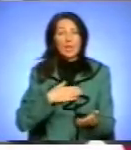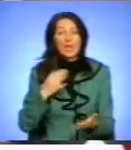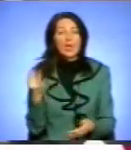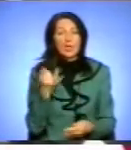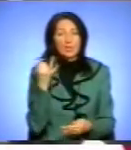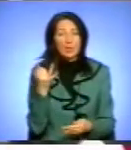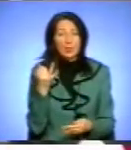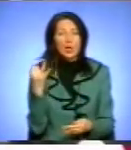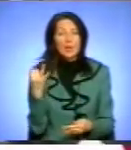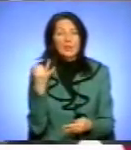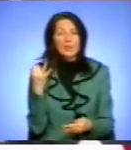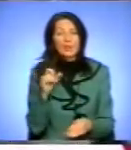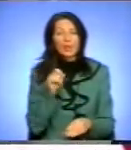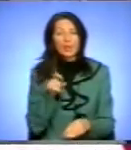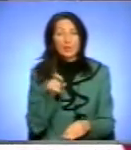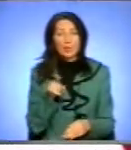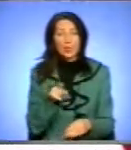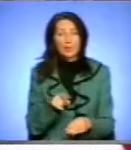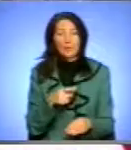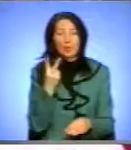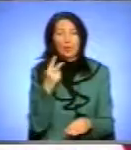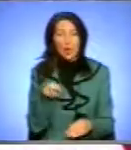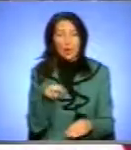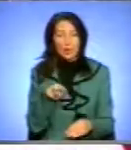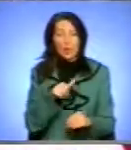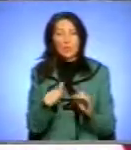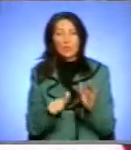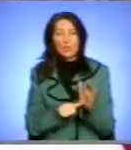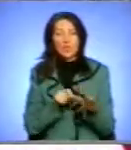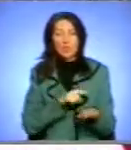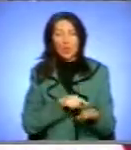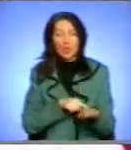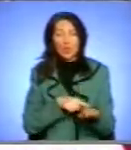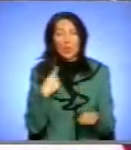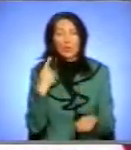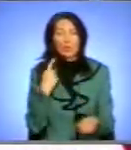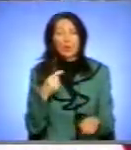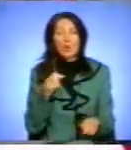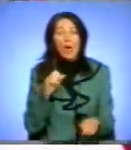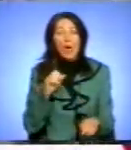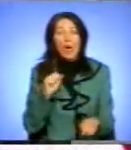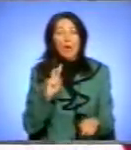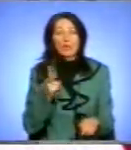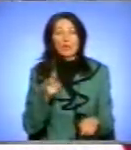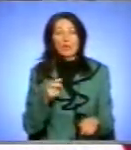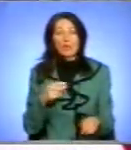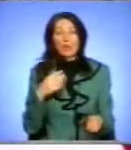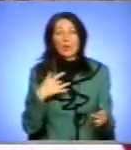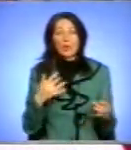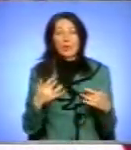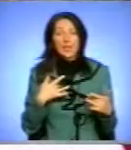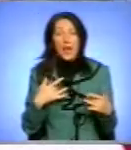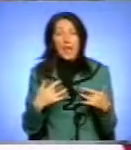історія, історія золота. 2 листопада о 16-й годині в обласному академічному драматичному театрі